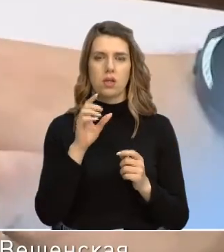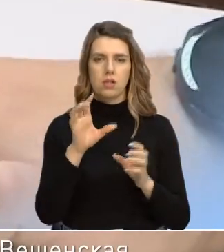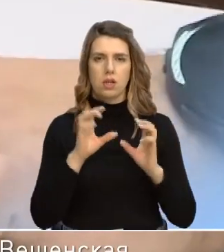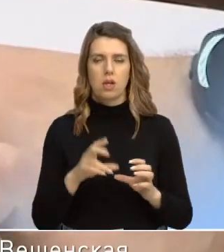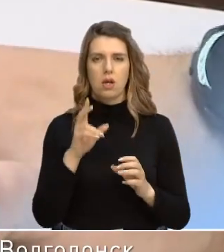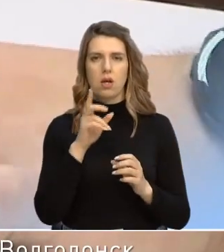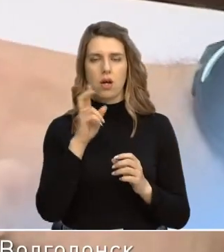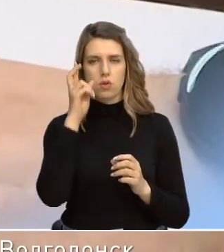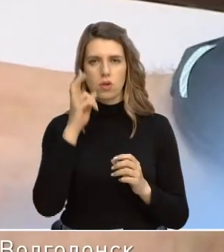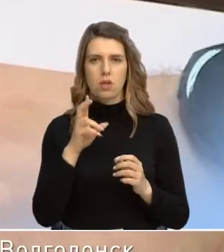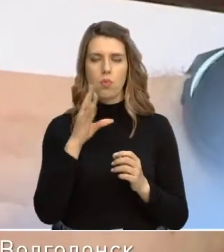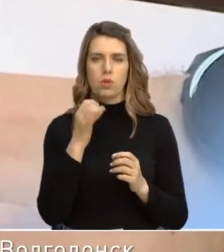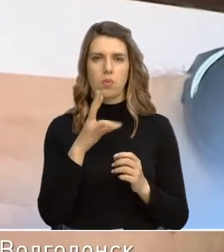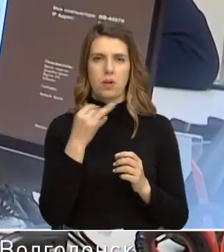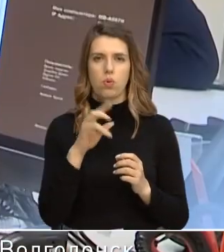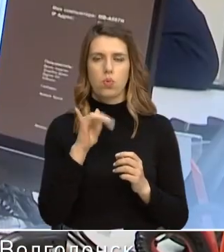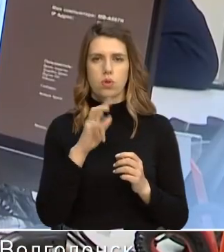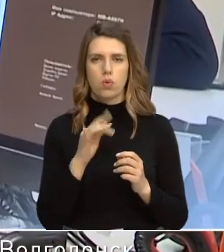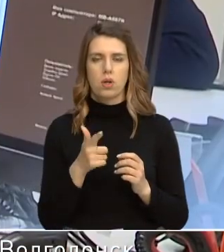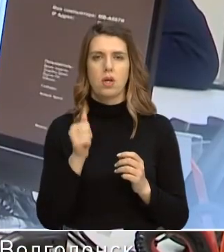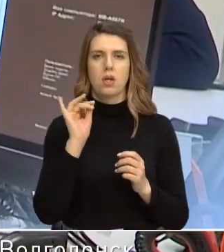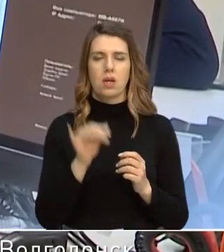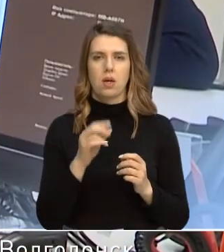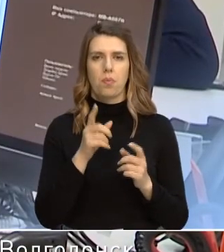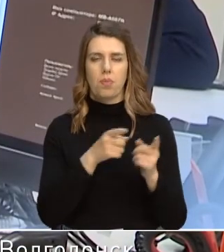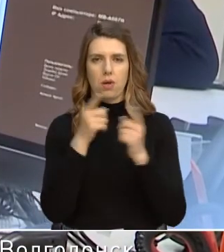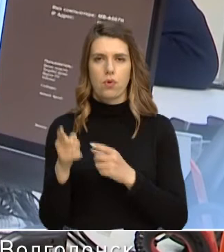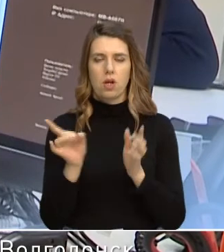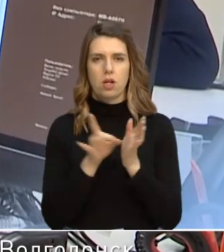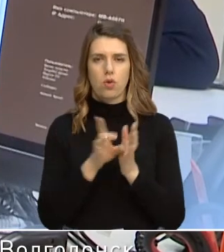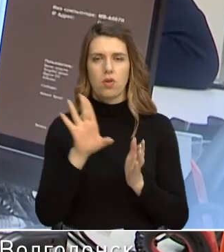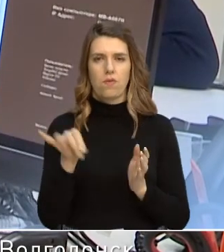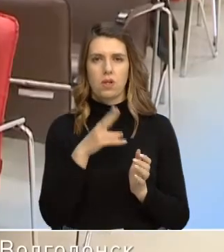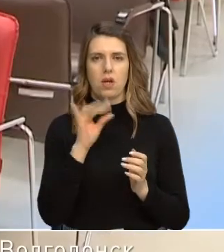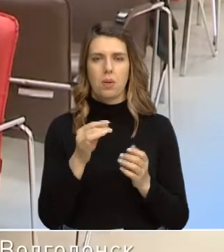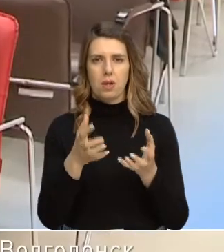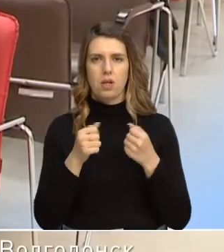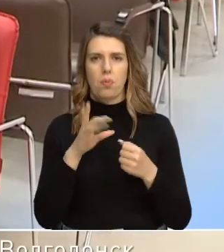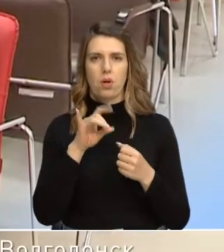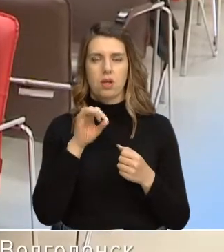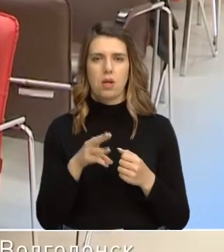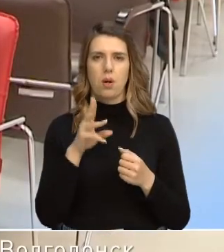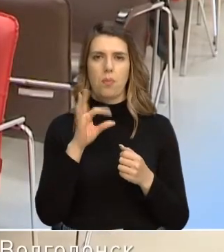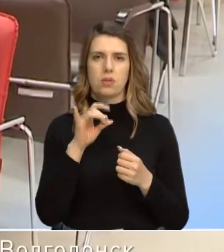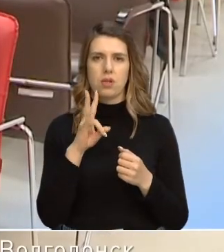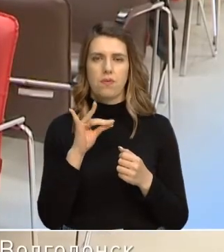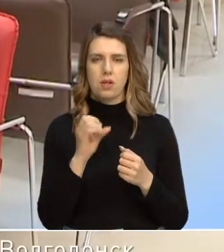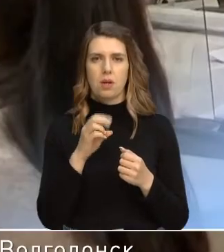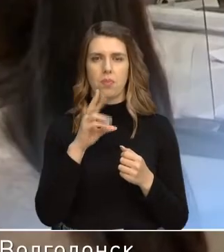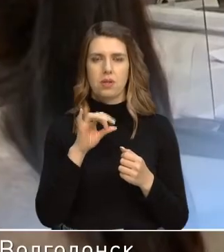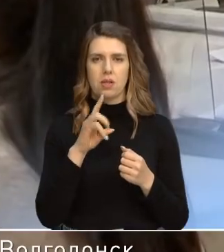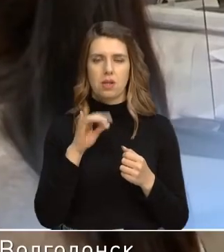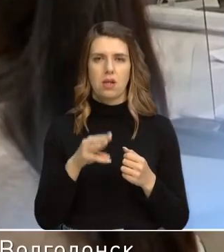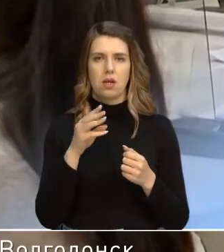о предоставлении государственных и муниципальных услуг, а именно их перевод в электронный вид. Принять проект постановления о послании